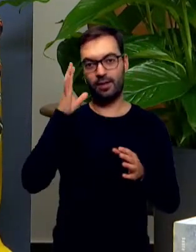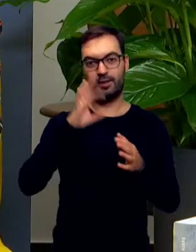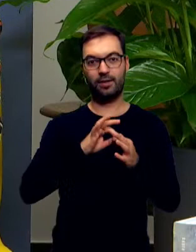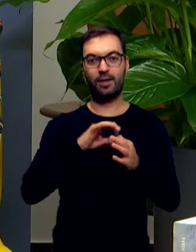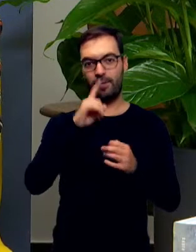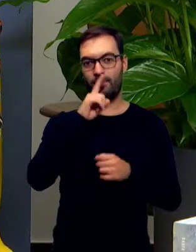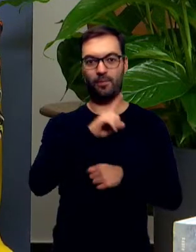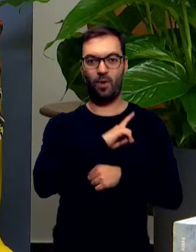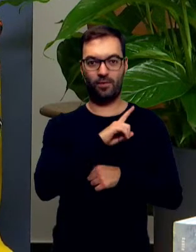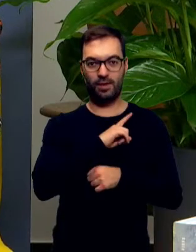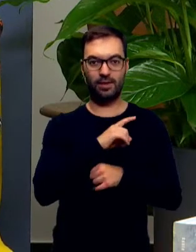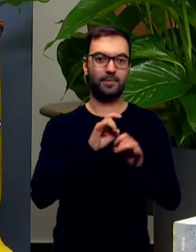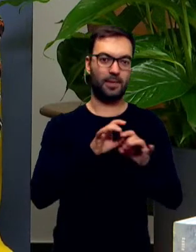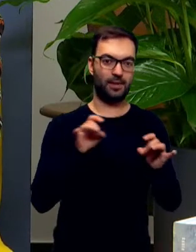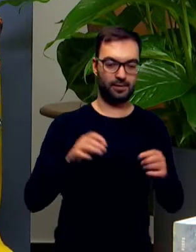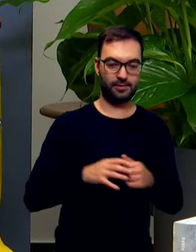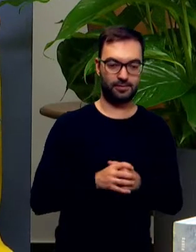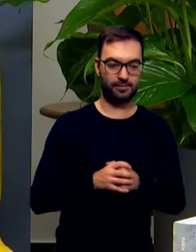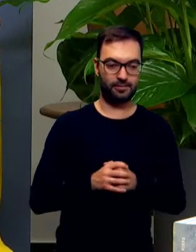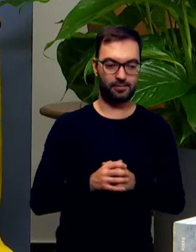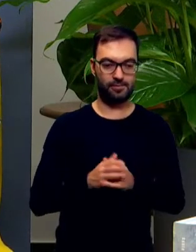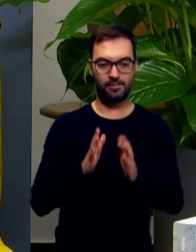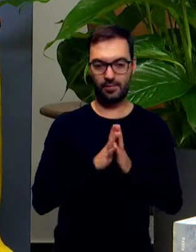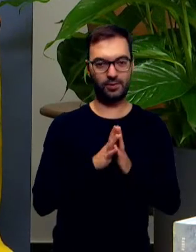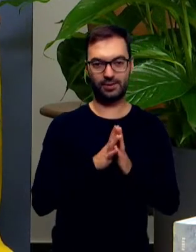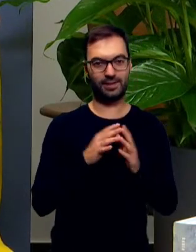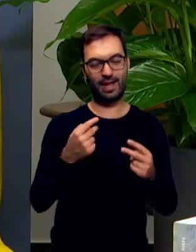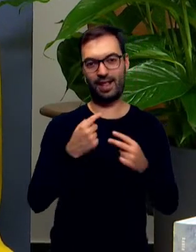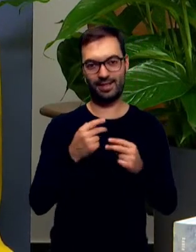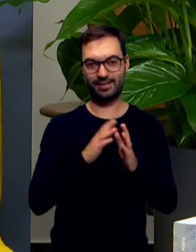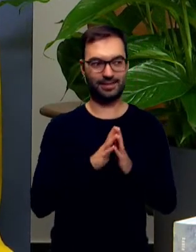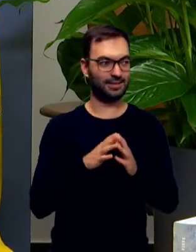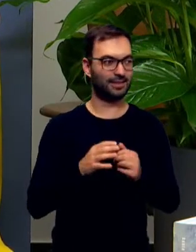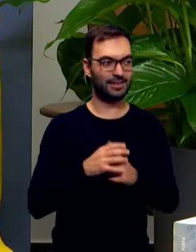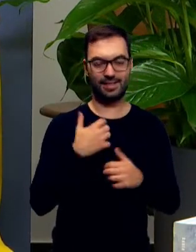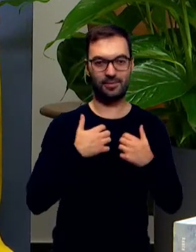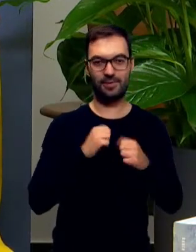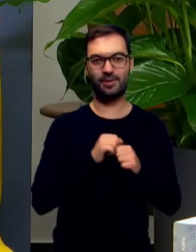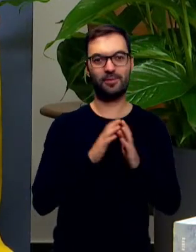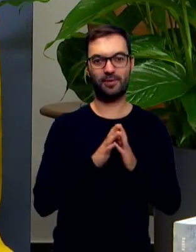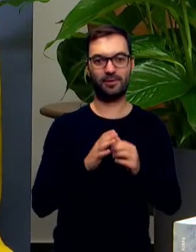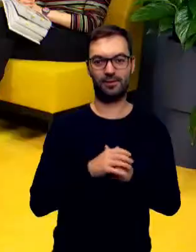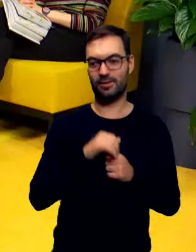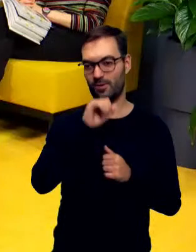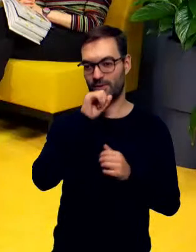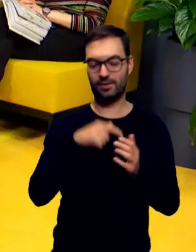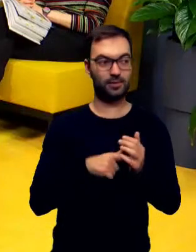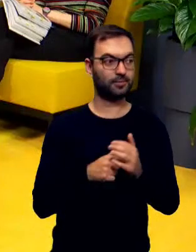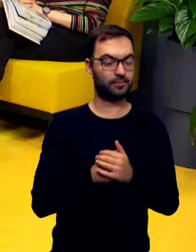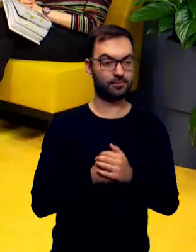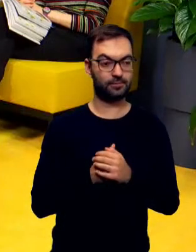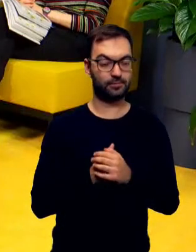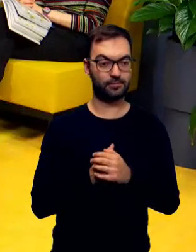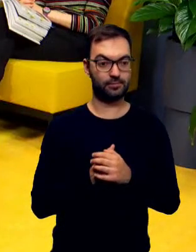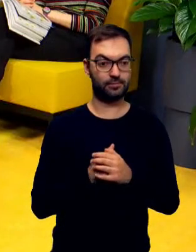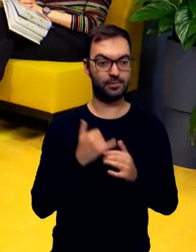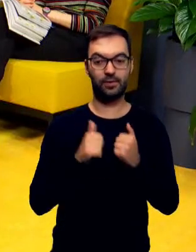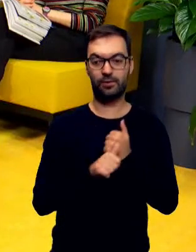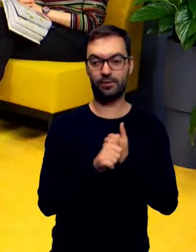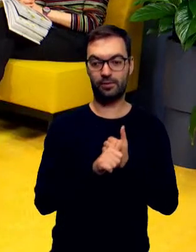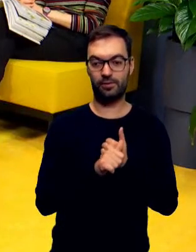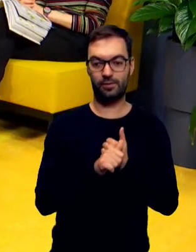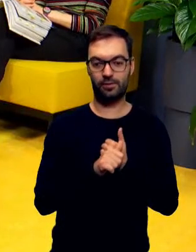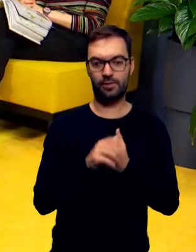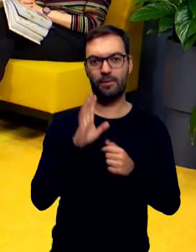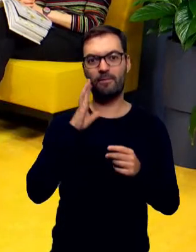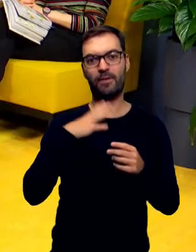waloru profilaktycznego i pedagogicznego, więc proszę się nie, no, proszę się nie gniewać, że zapytam o to. Ulubiona moja, ale rzeczywiście, jeśli chodzi o,